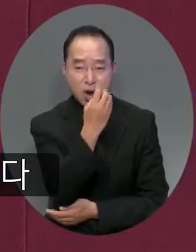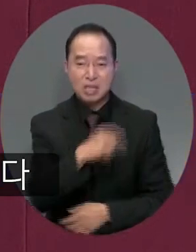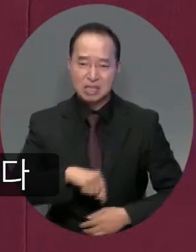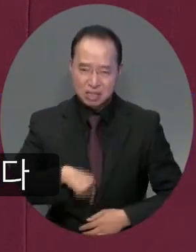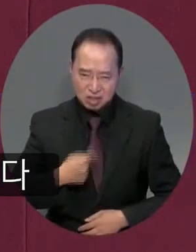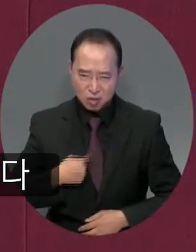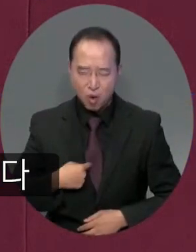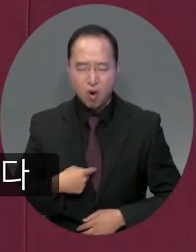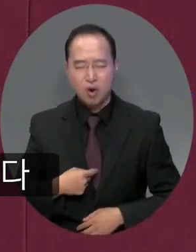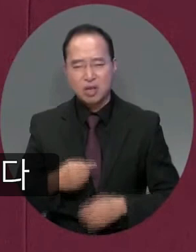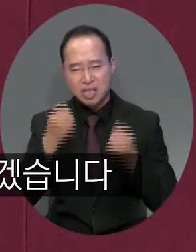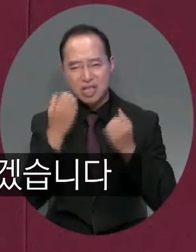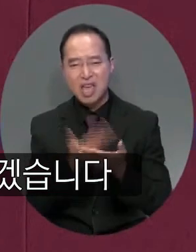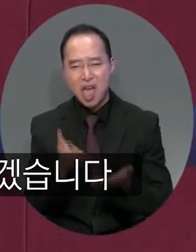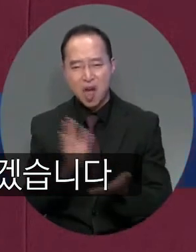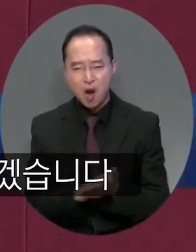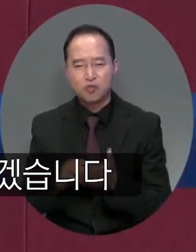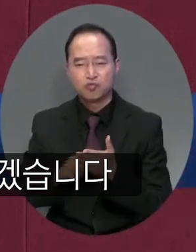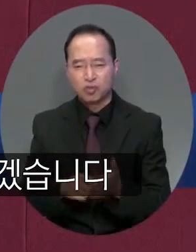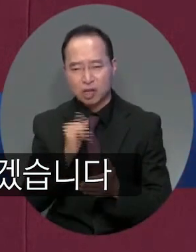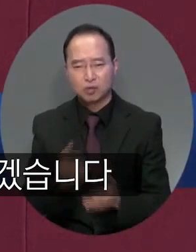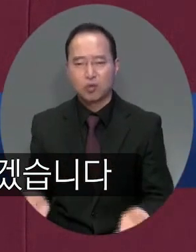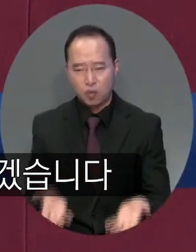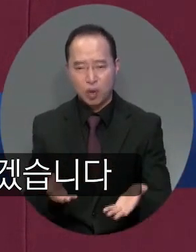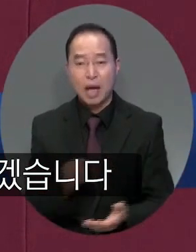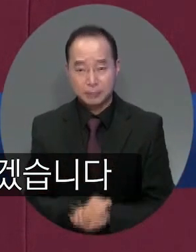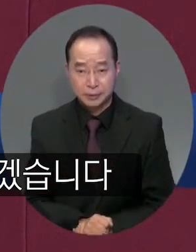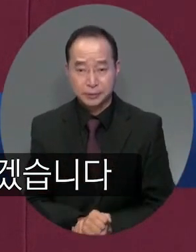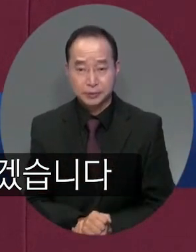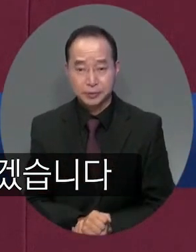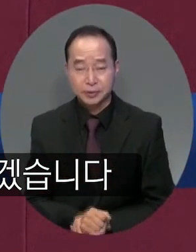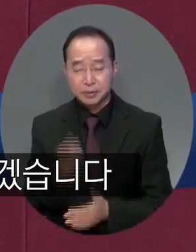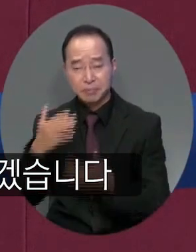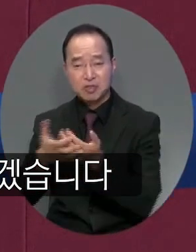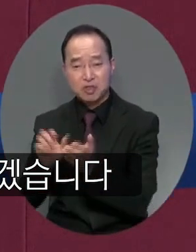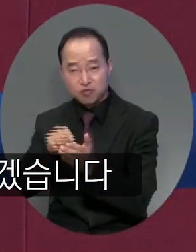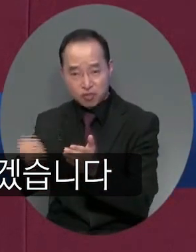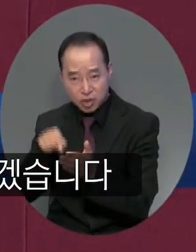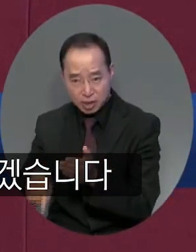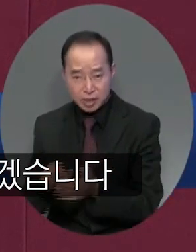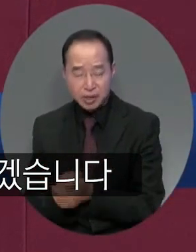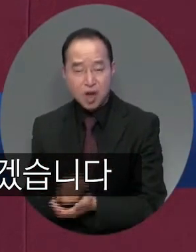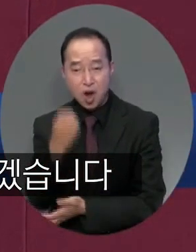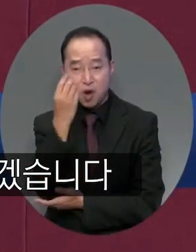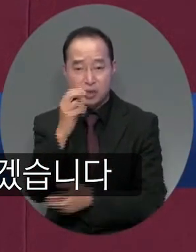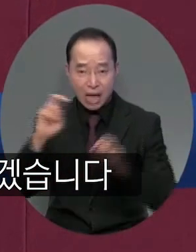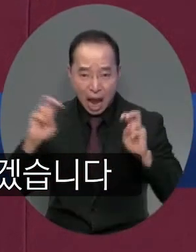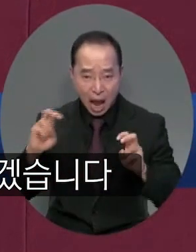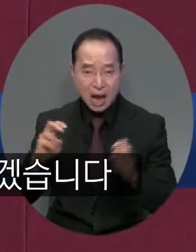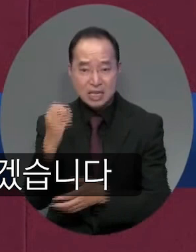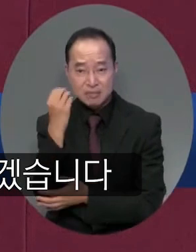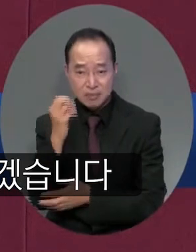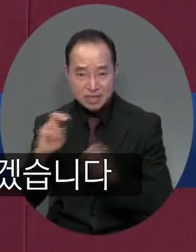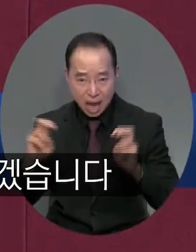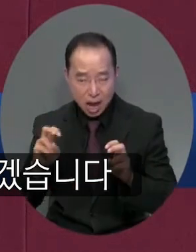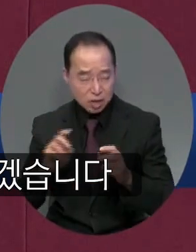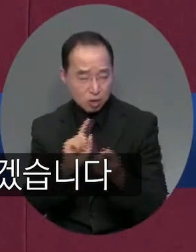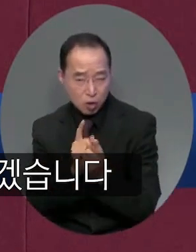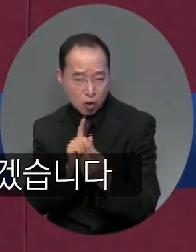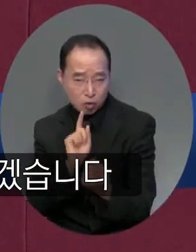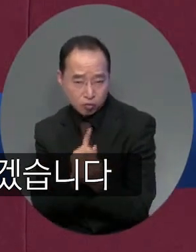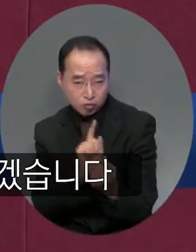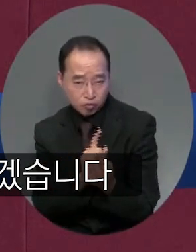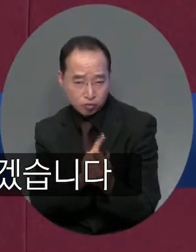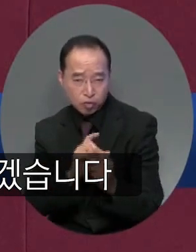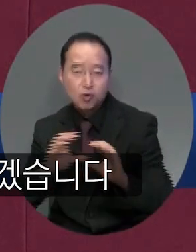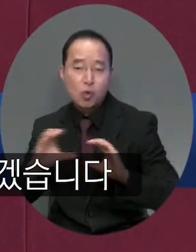개혁을 추진하겠습니다. 당내 특위를 중심으로 언론사 시민사회 등과 언론 노조 등과 긴밀히